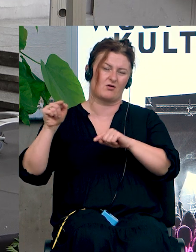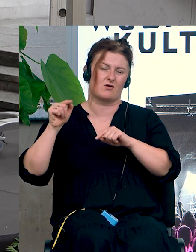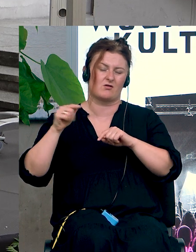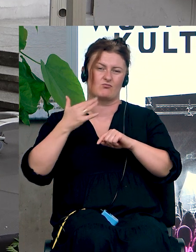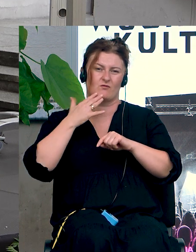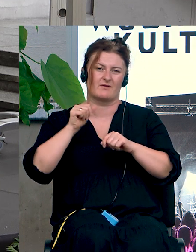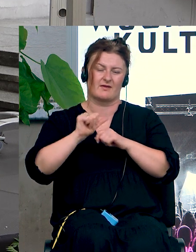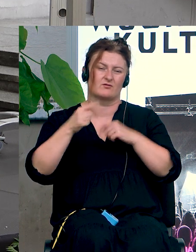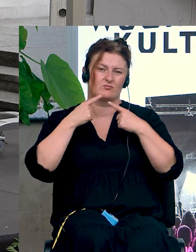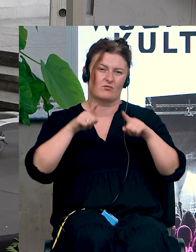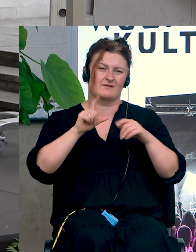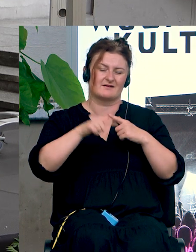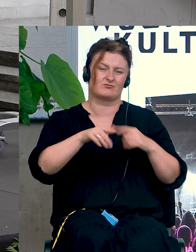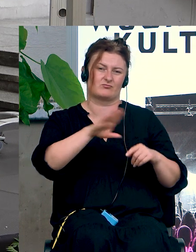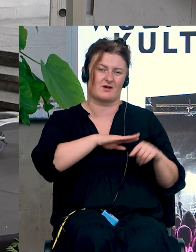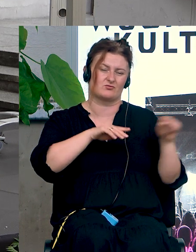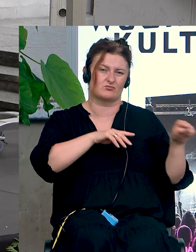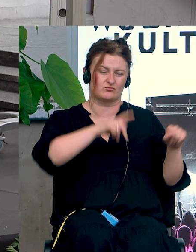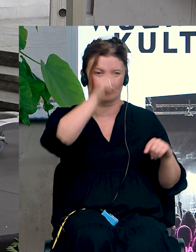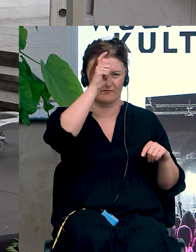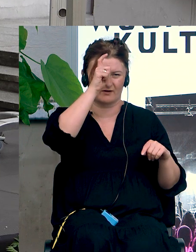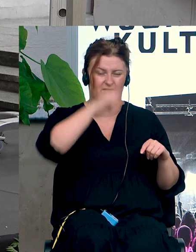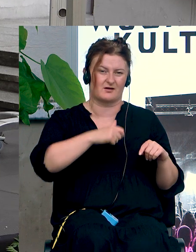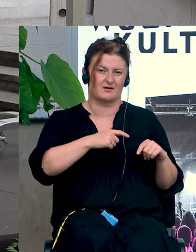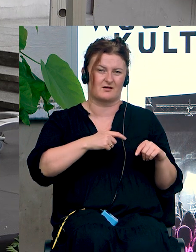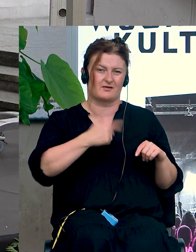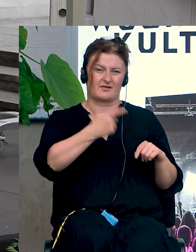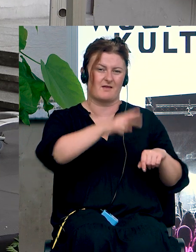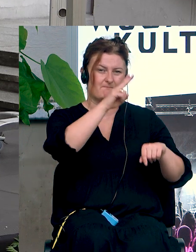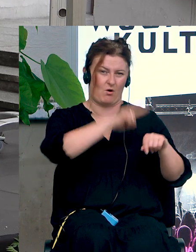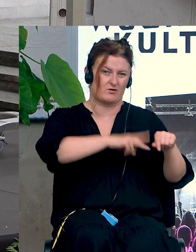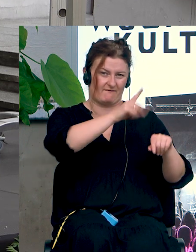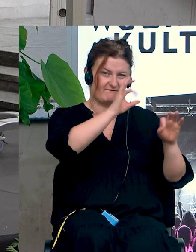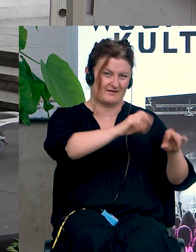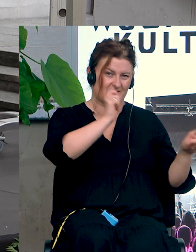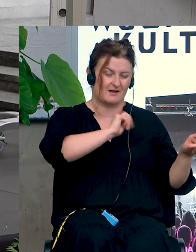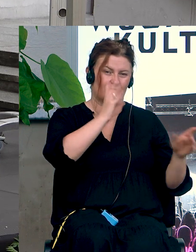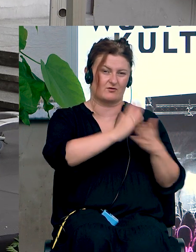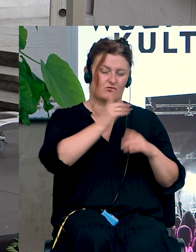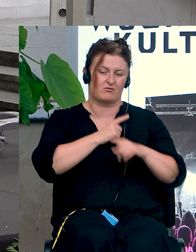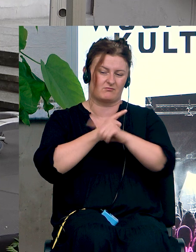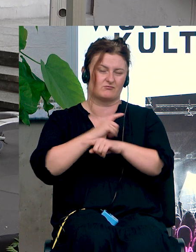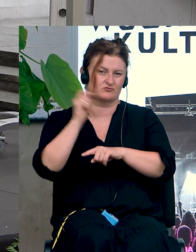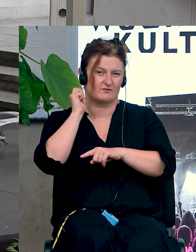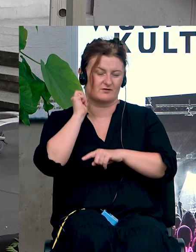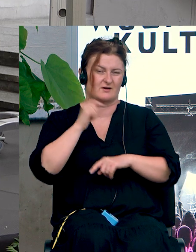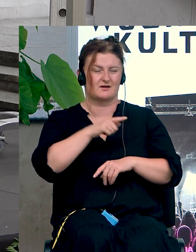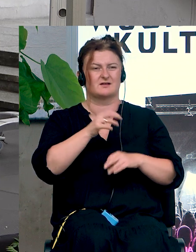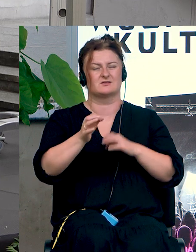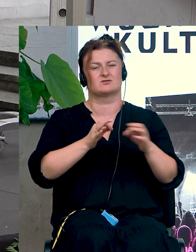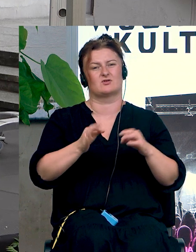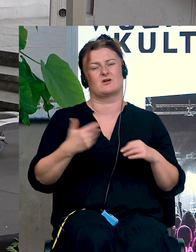і так далі. Коротше, воно таке теж було. Це була історія, яка базується на реальних подіях, тому що тоді був